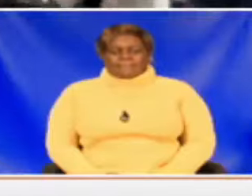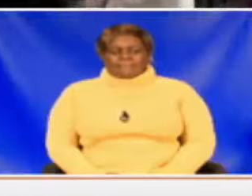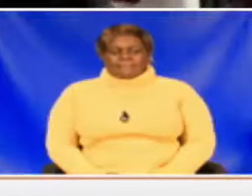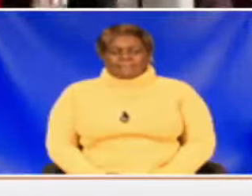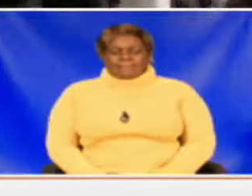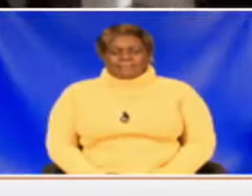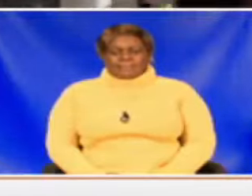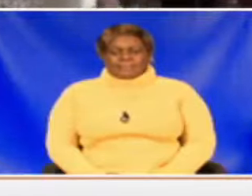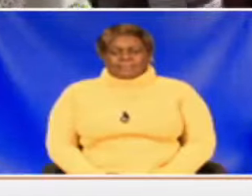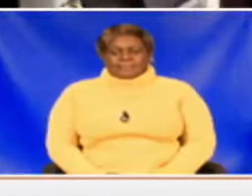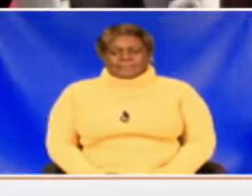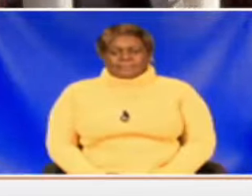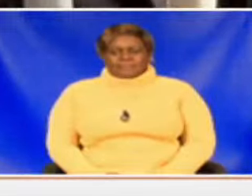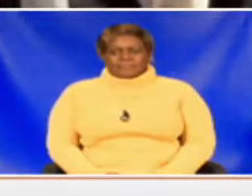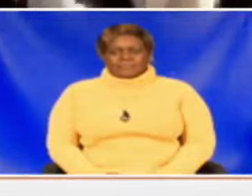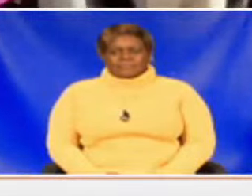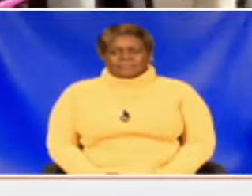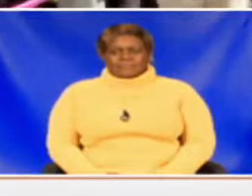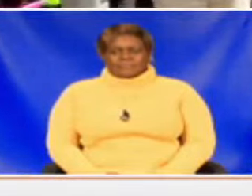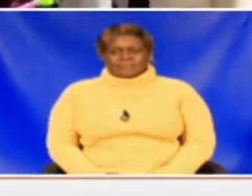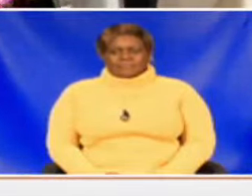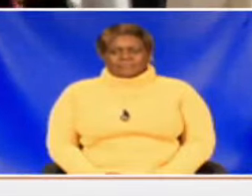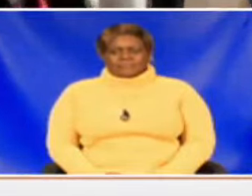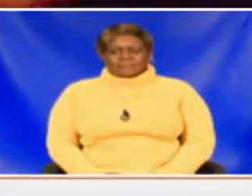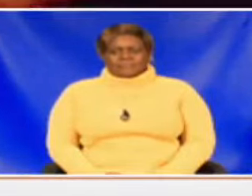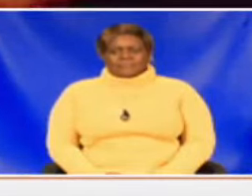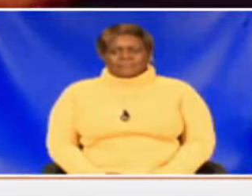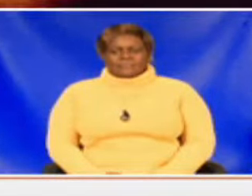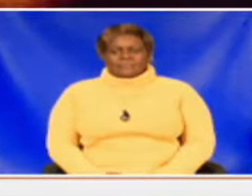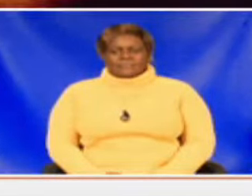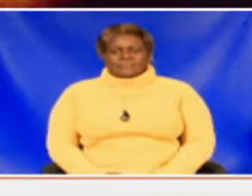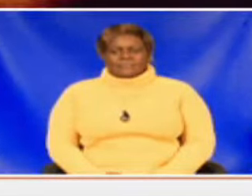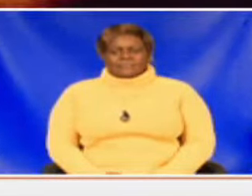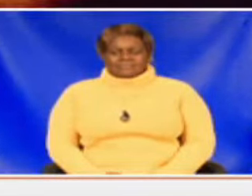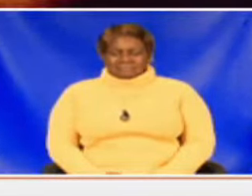County ya Nyeri. Aye, okay,